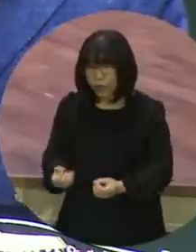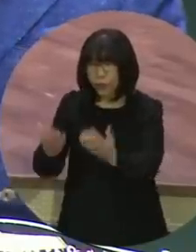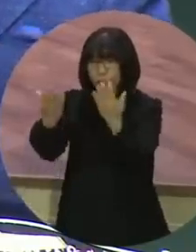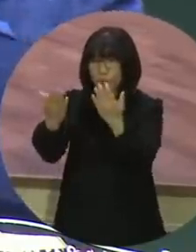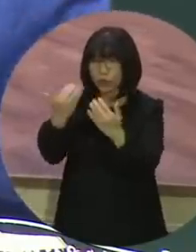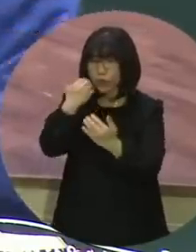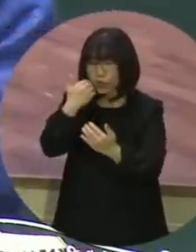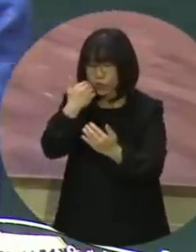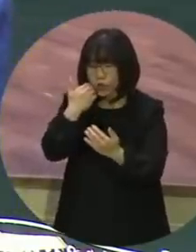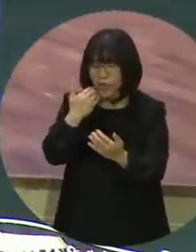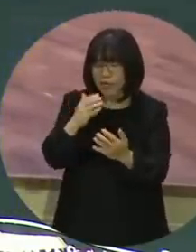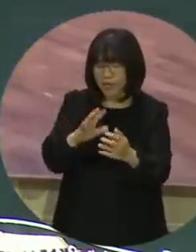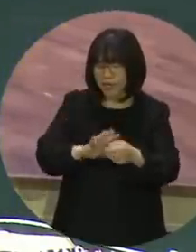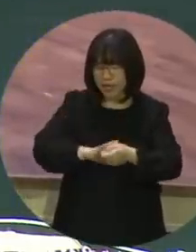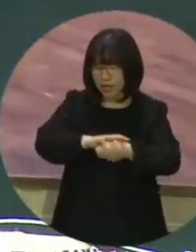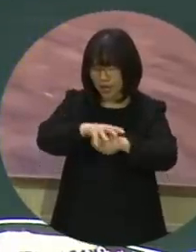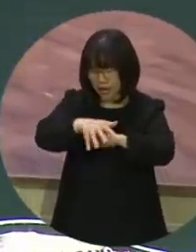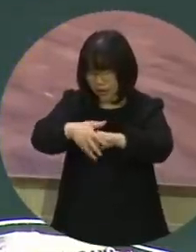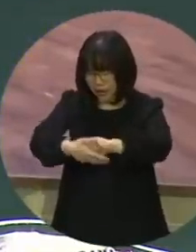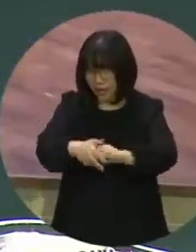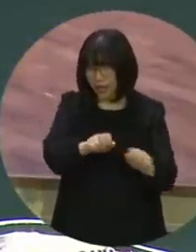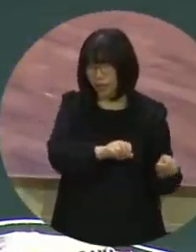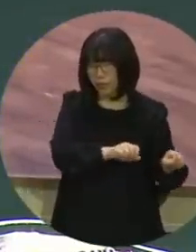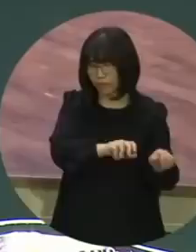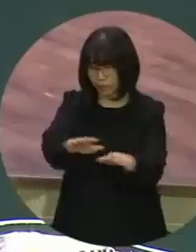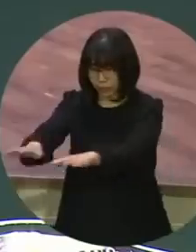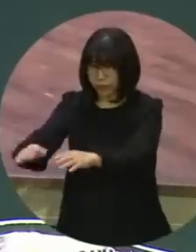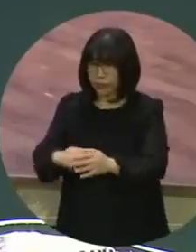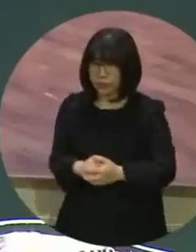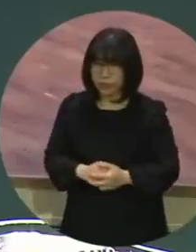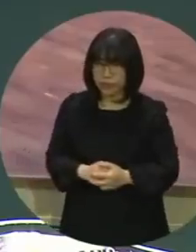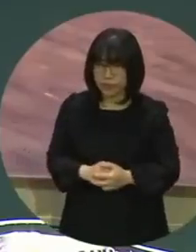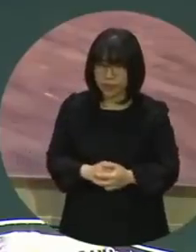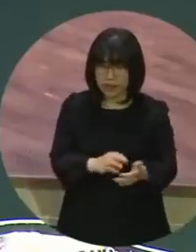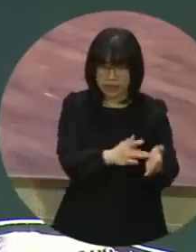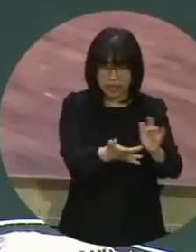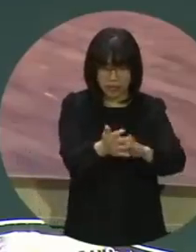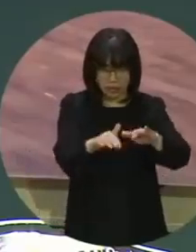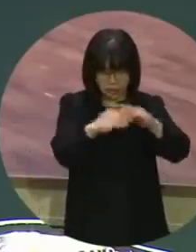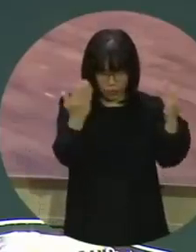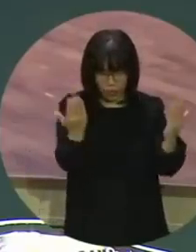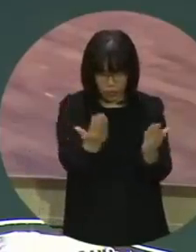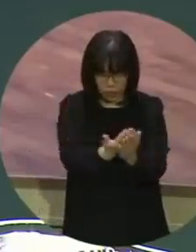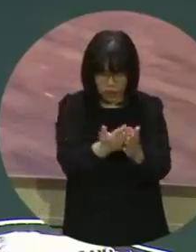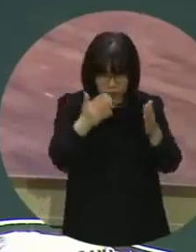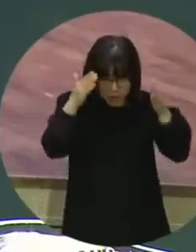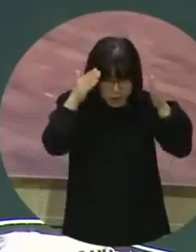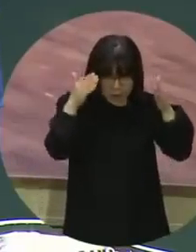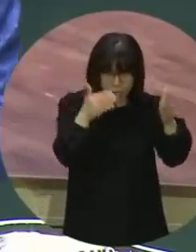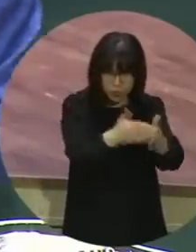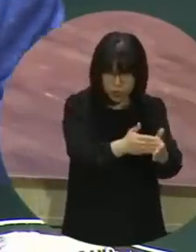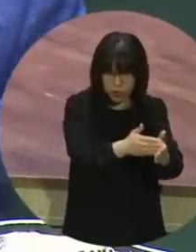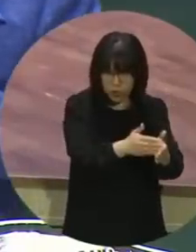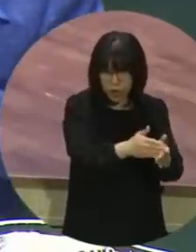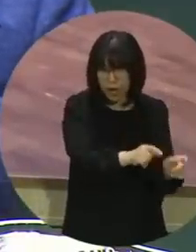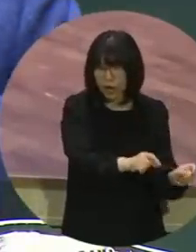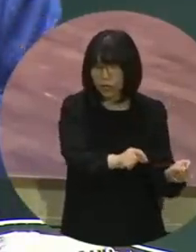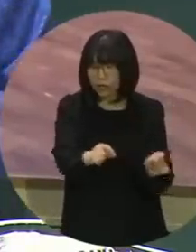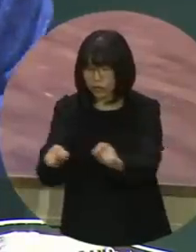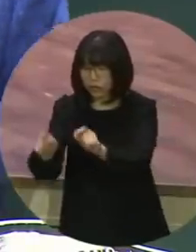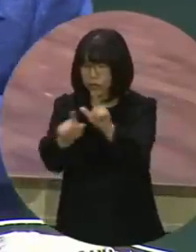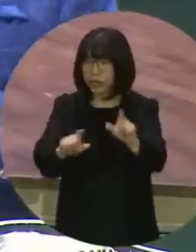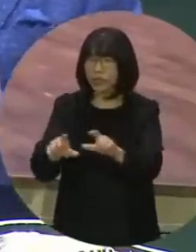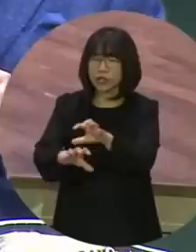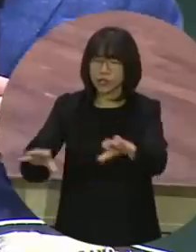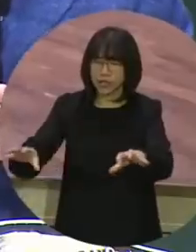그 축복이 현장으로 옮겨졌습니다. 예수 그리스도의 올라오던 것이 현장으로 옮겨졌습니다. 우리